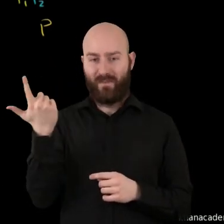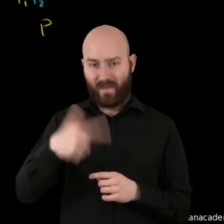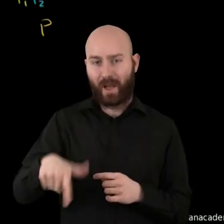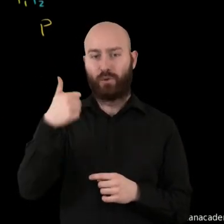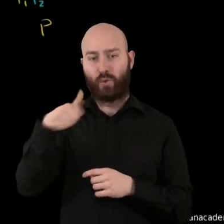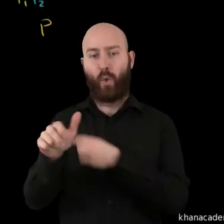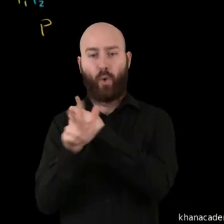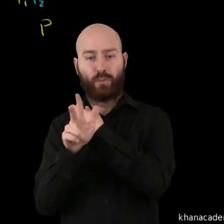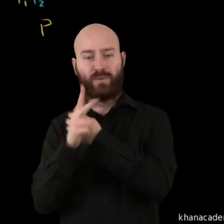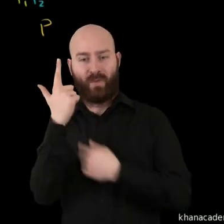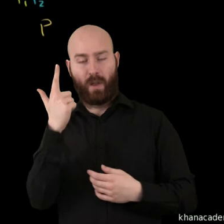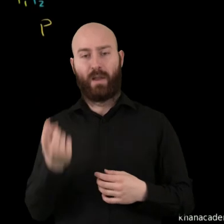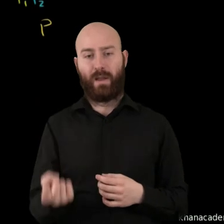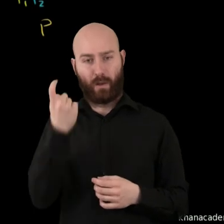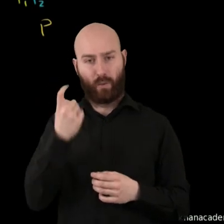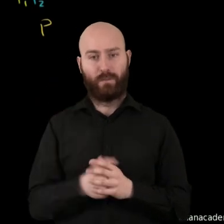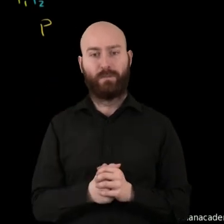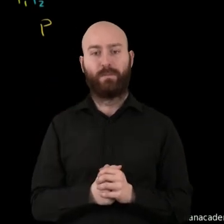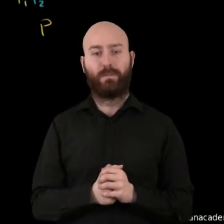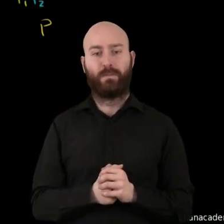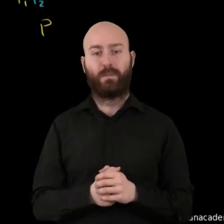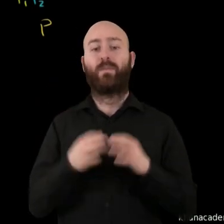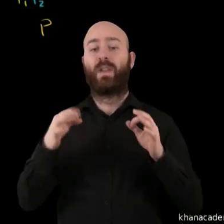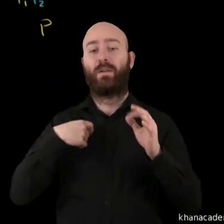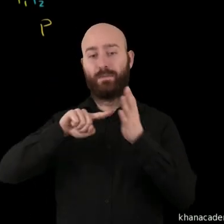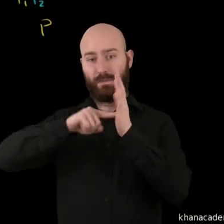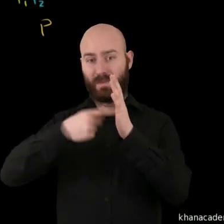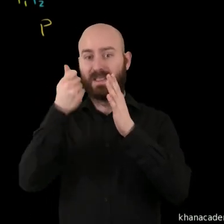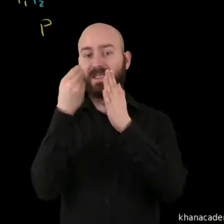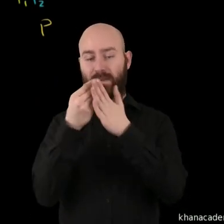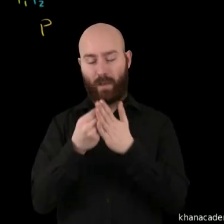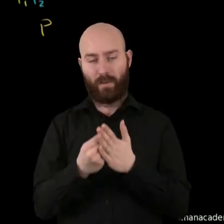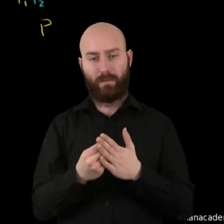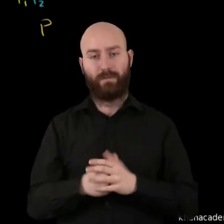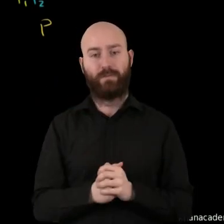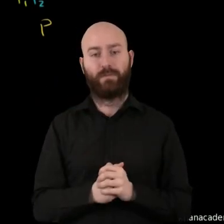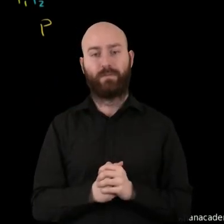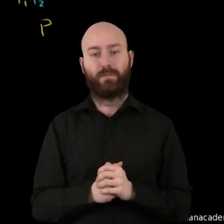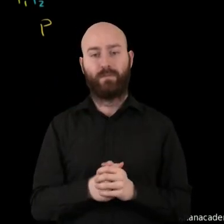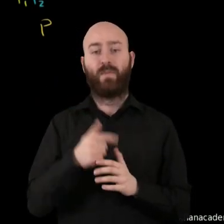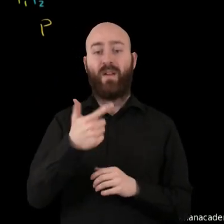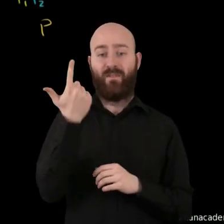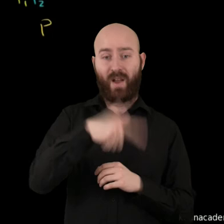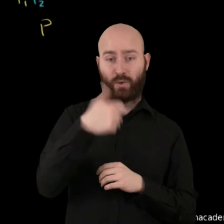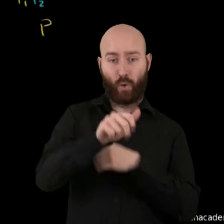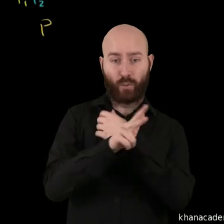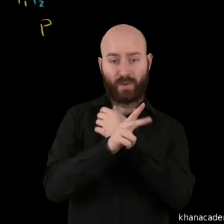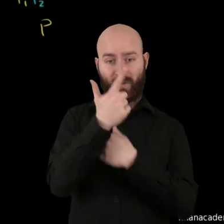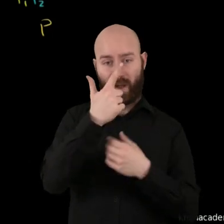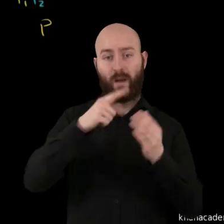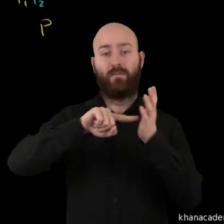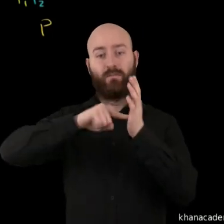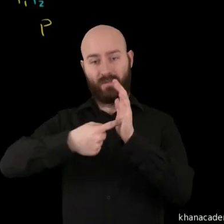2182 funty. 2182. Tyle to właśnie jest. Pomnożę to przez cenę.